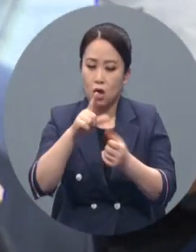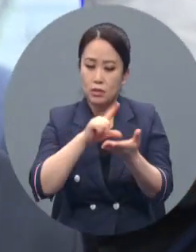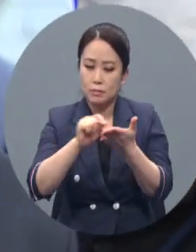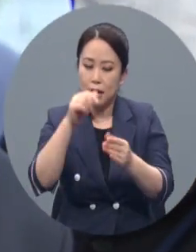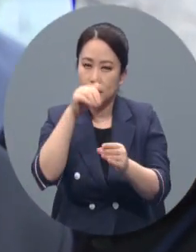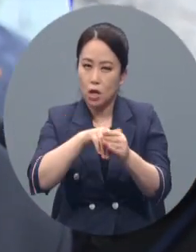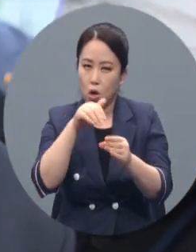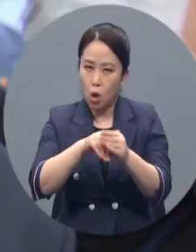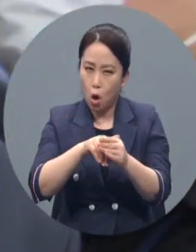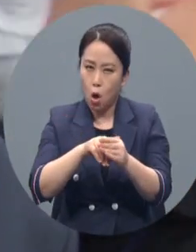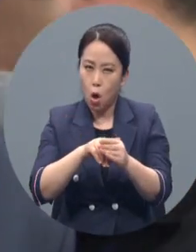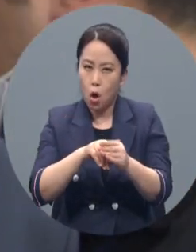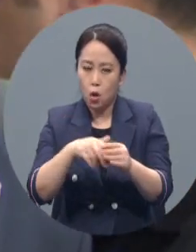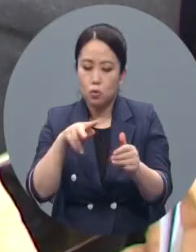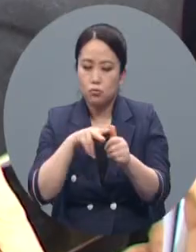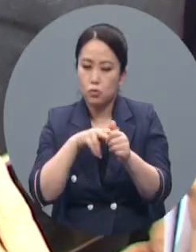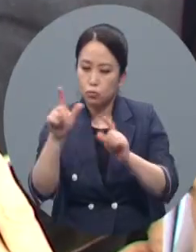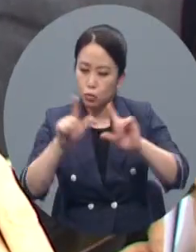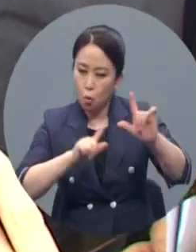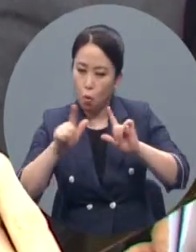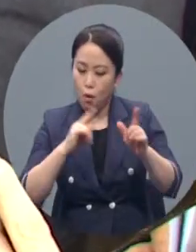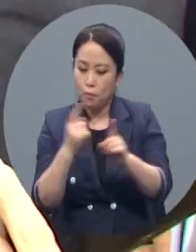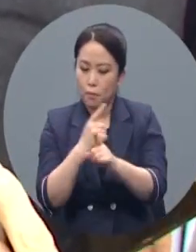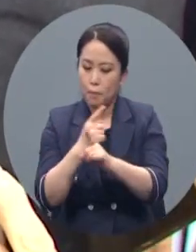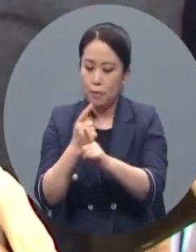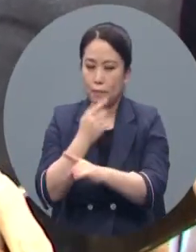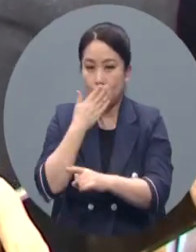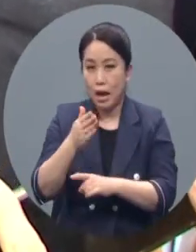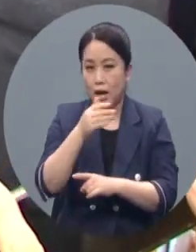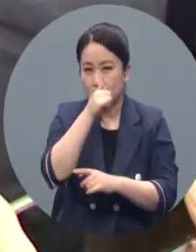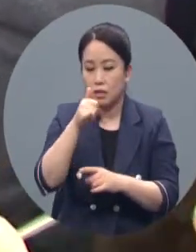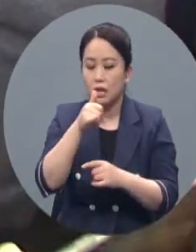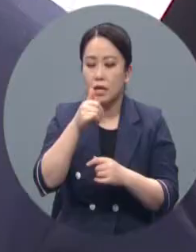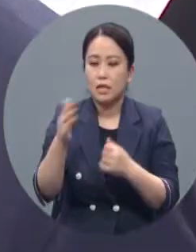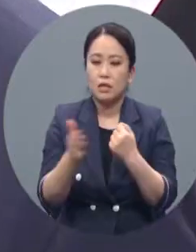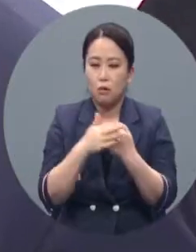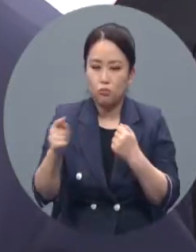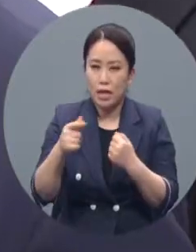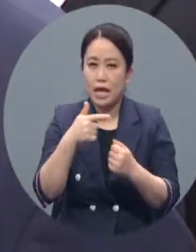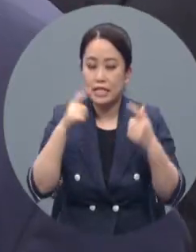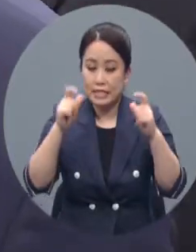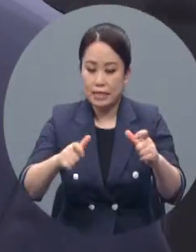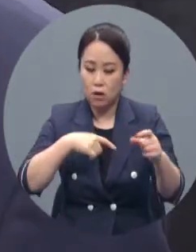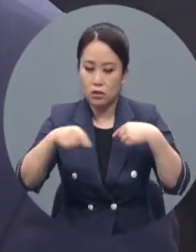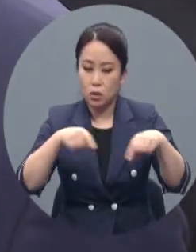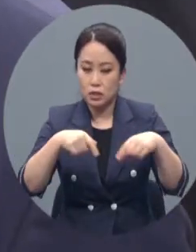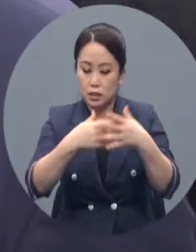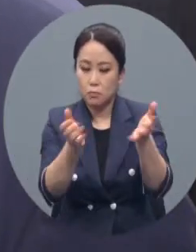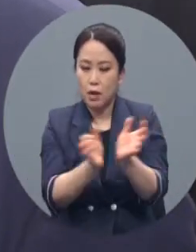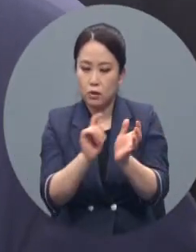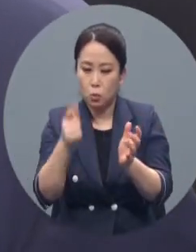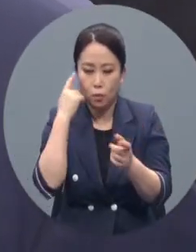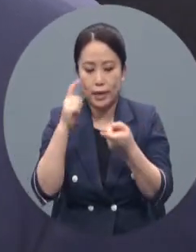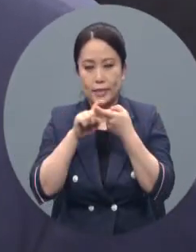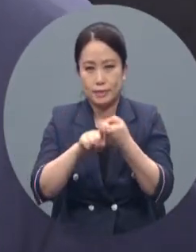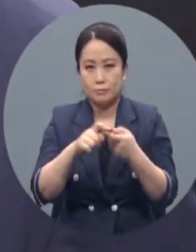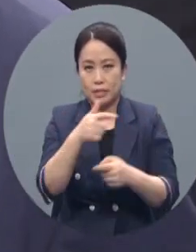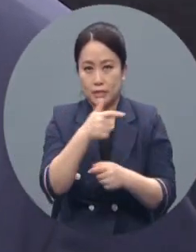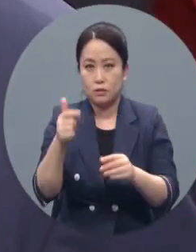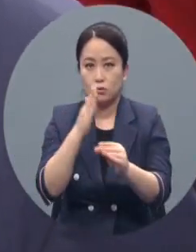지방선거 구도가 개편될 가능성이 커 지역 정가도 관심이 커지고 있습니다. MBC 뉴스 민성빈입니다.